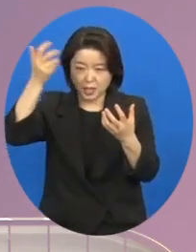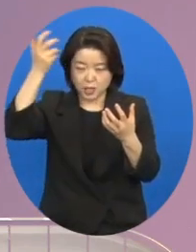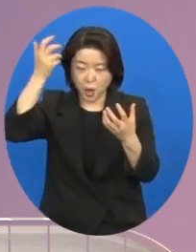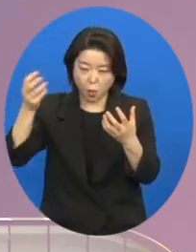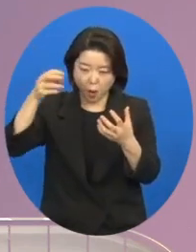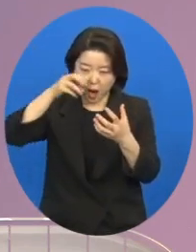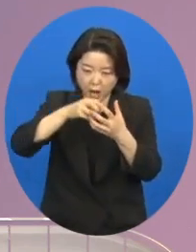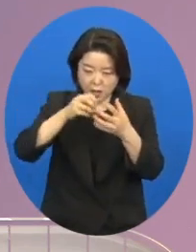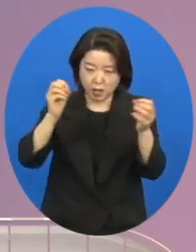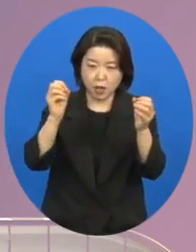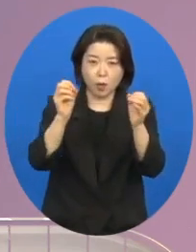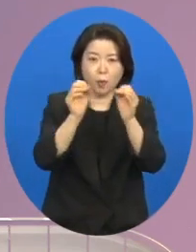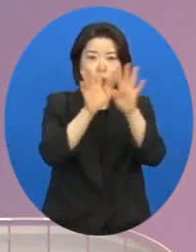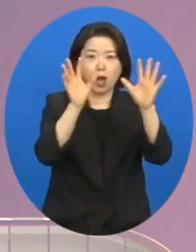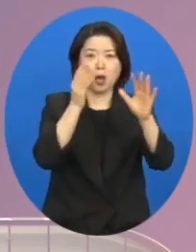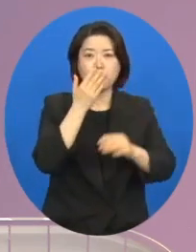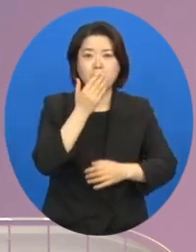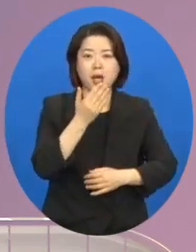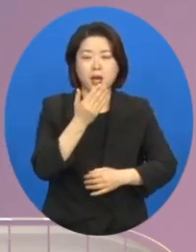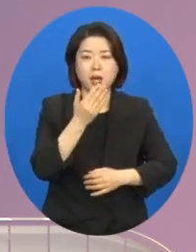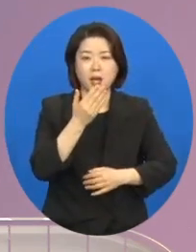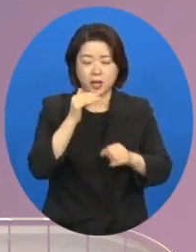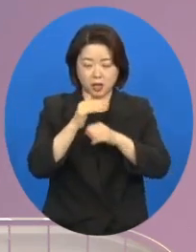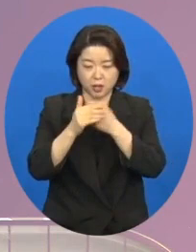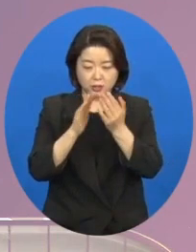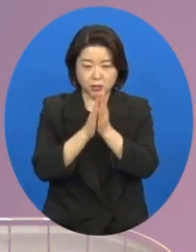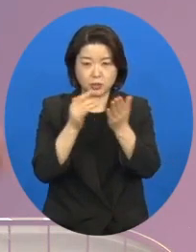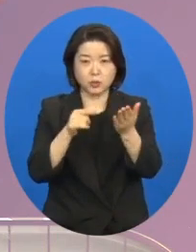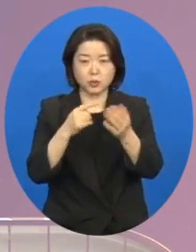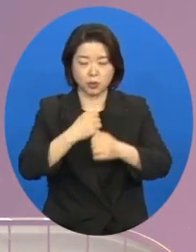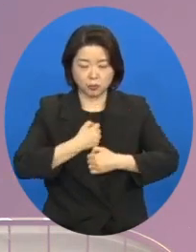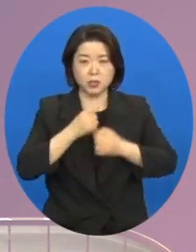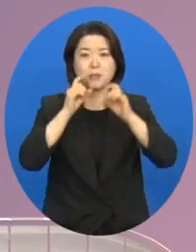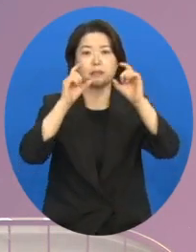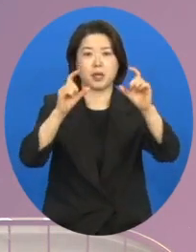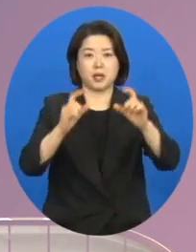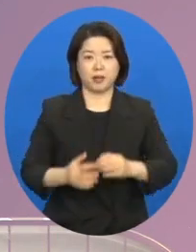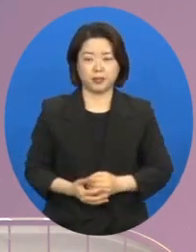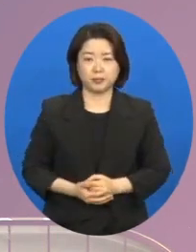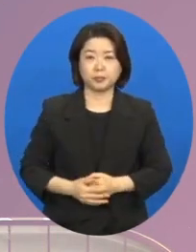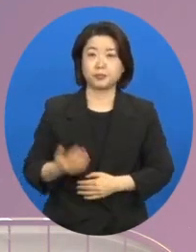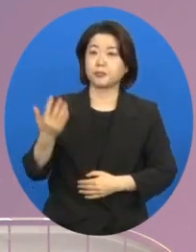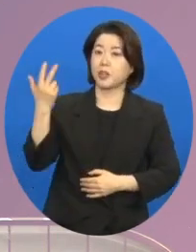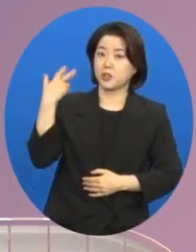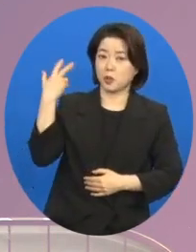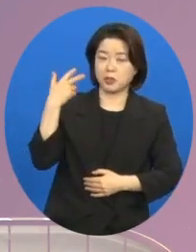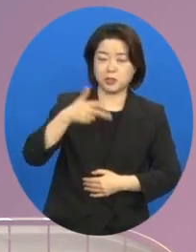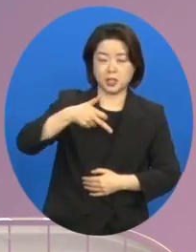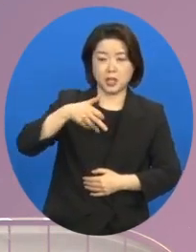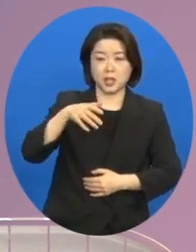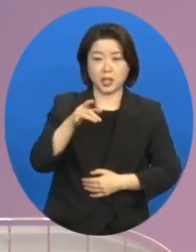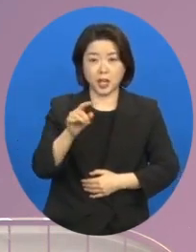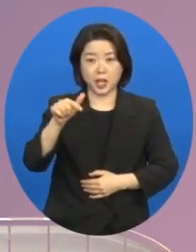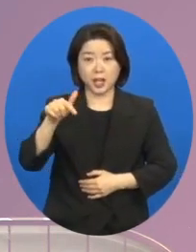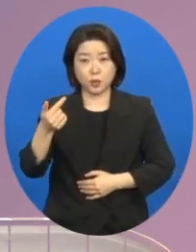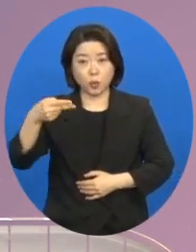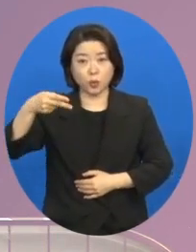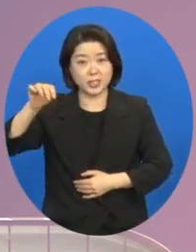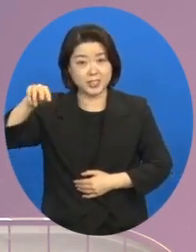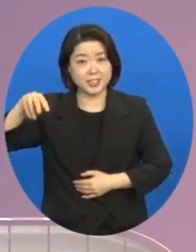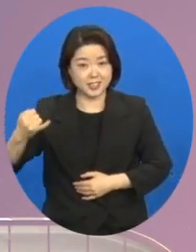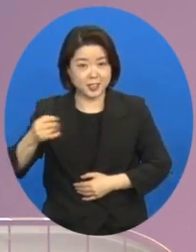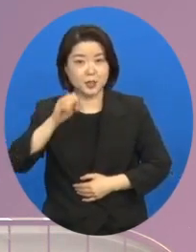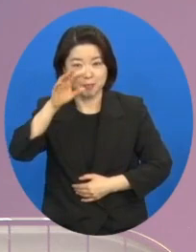함께 사라질 수 있다는 것을 성경은 경고하고 있습니다. 지난주에 케노시스라는 말씀을 드렸어요. 기억나십니까?